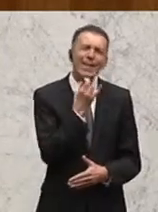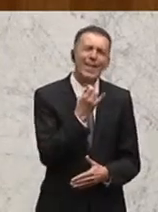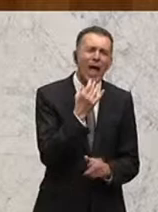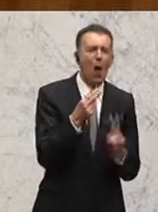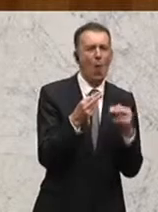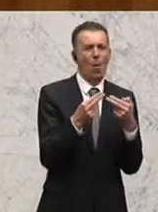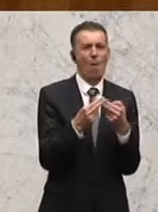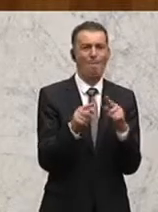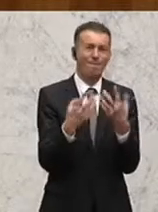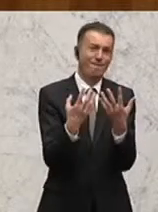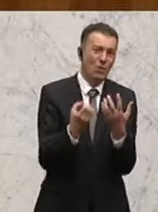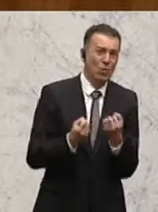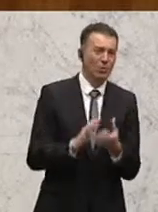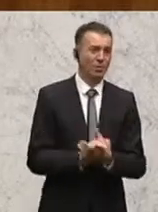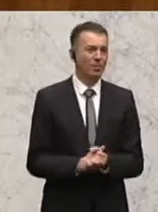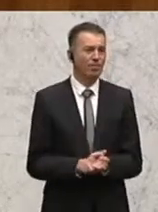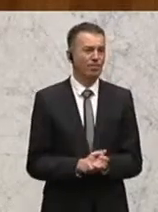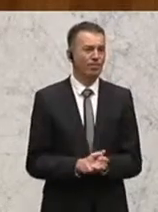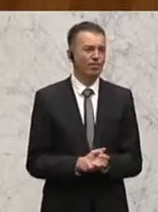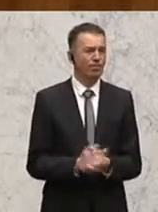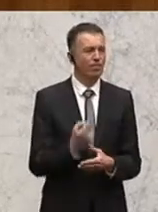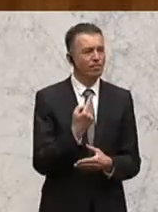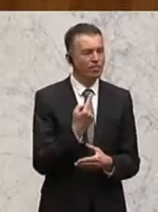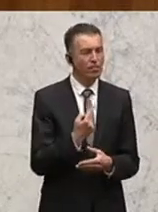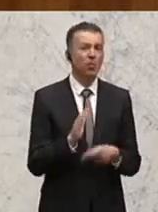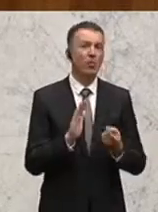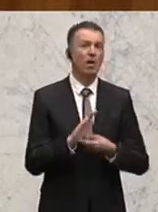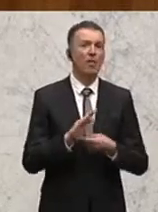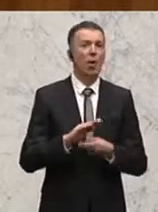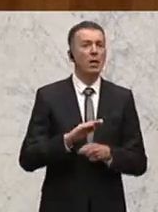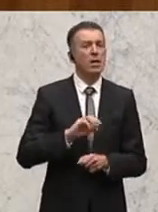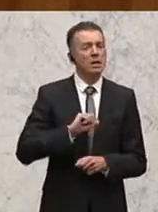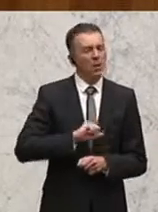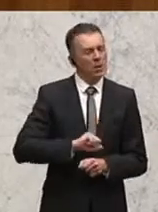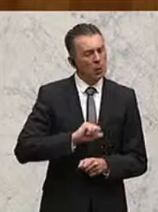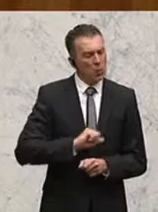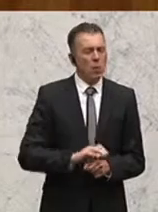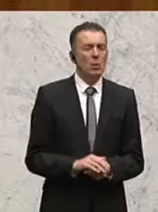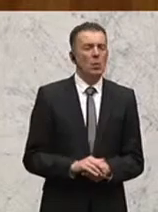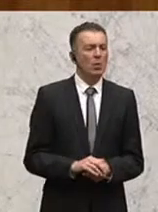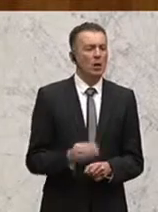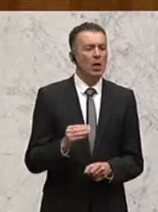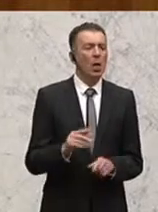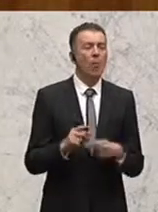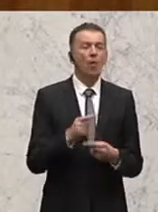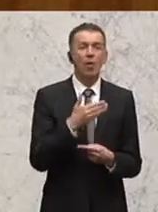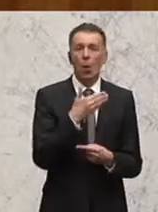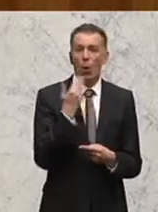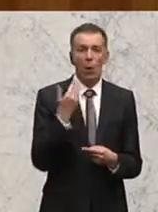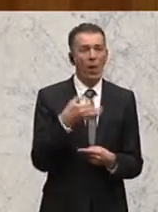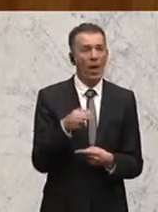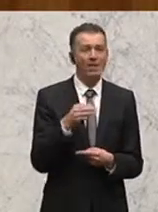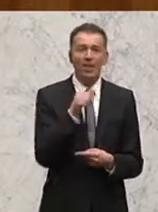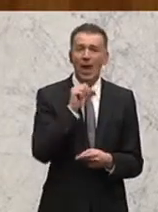Präzision hatten, die wir uns gewünscht hätten. Sie haben Geduld eingefordert. Ich glaube, wir sind nicht die Einzigen, die keine